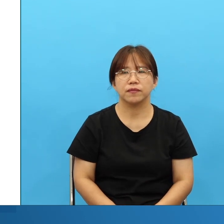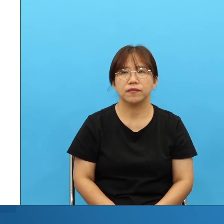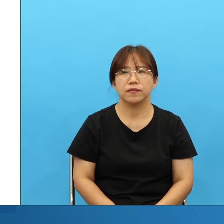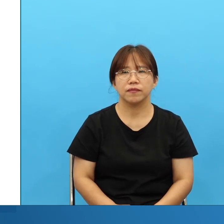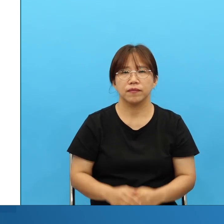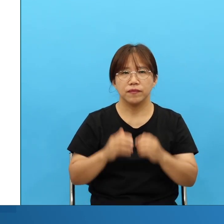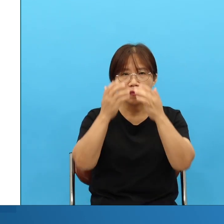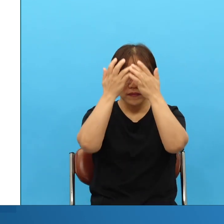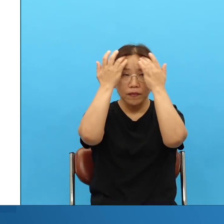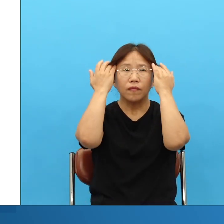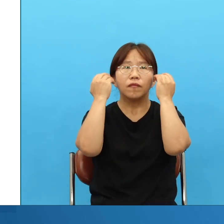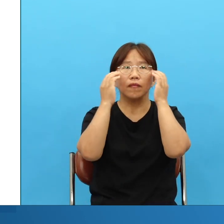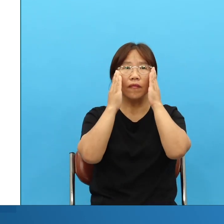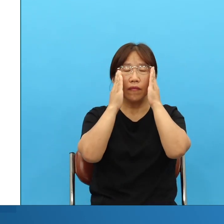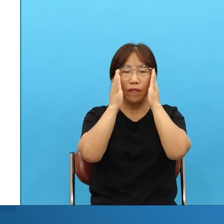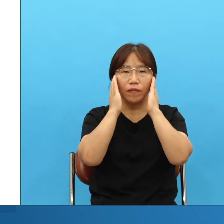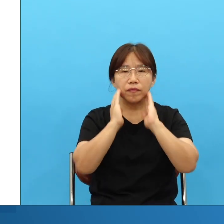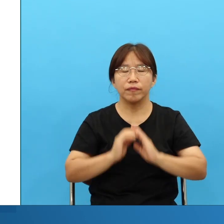이 친구는